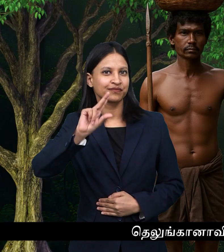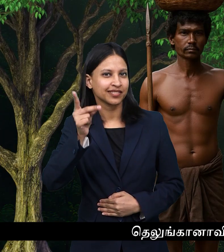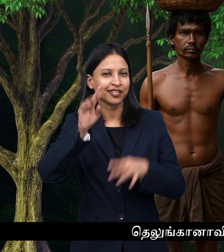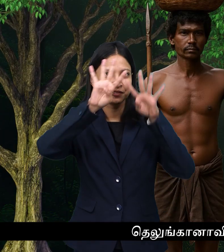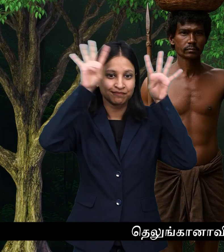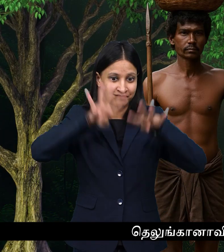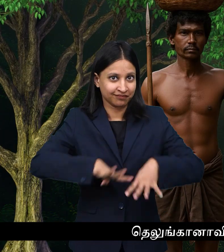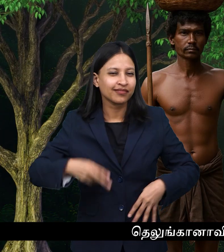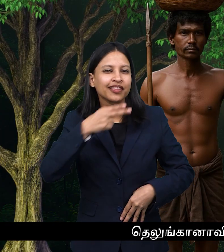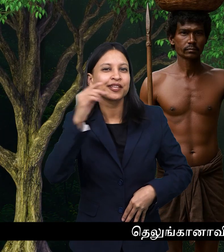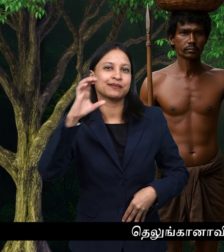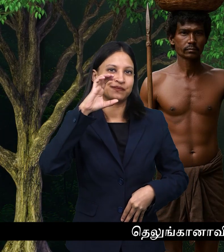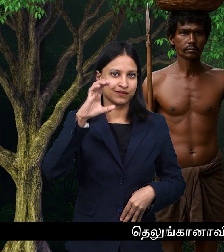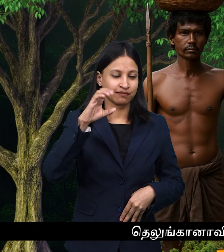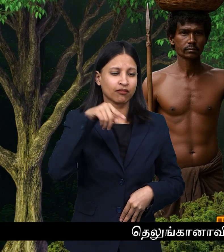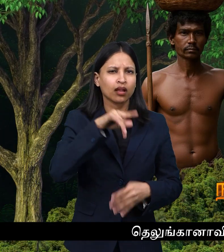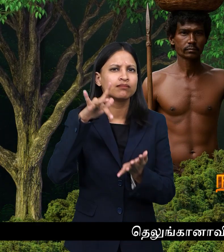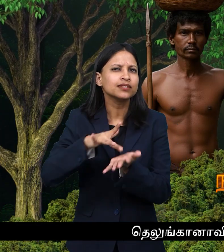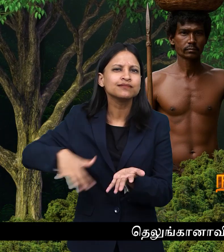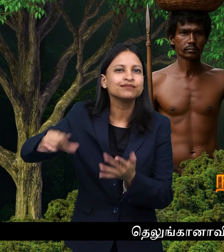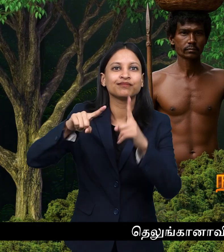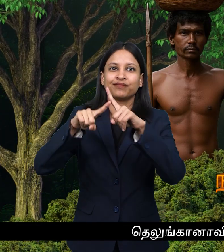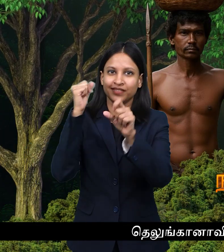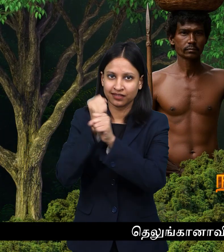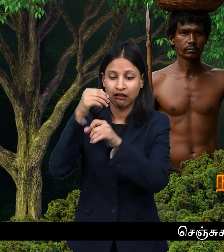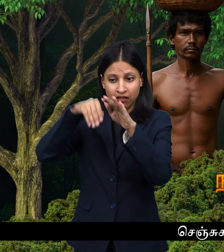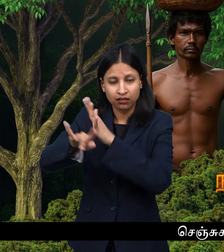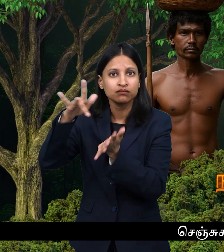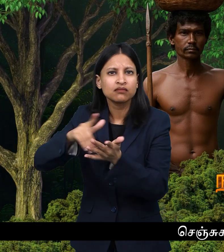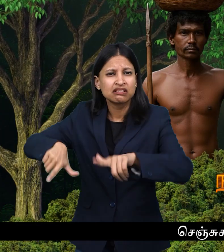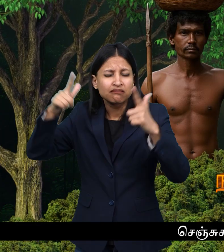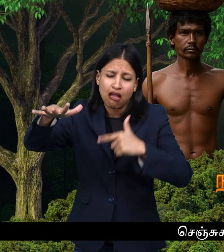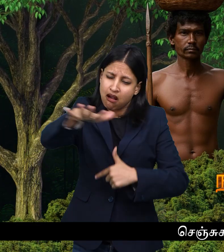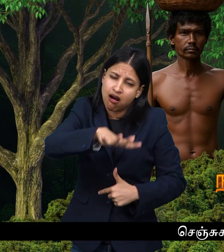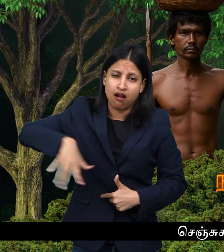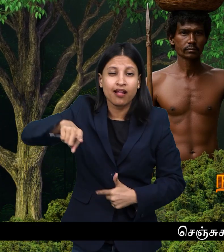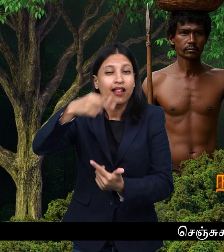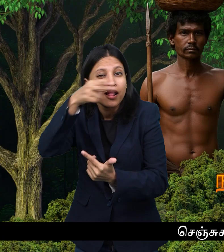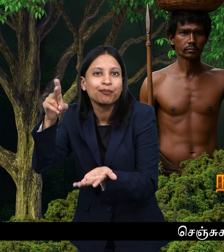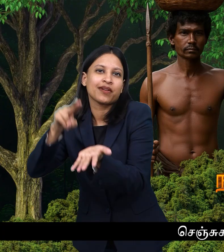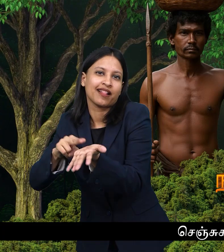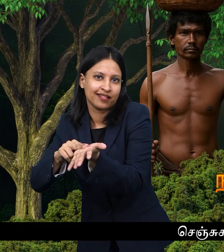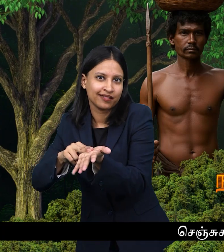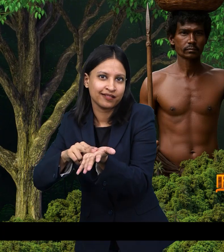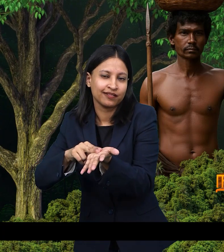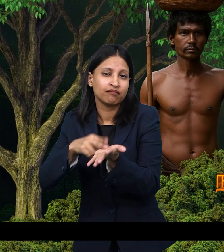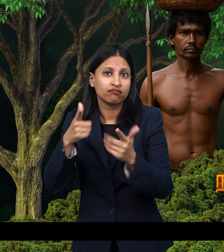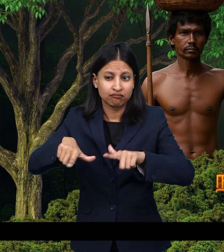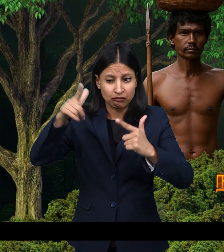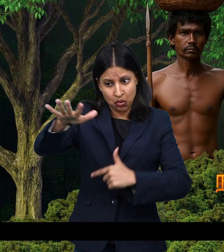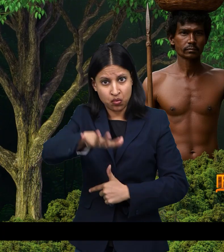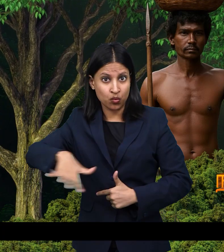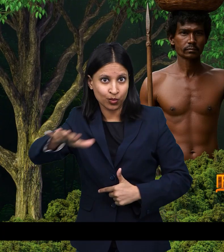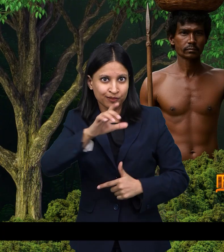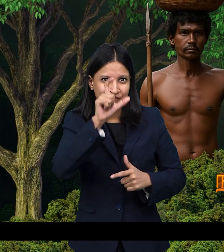அடுத்து தெலுங்கானாவின் நல்லமாலா காடுகளில் வாழும் செஞ்சிகள் என்ற பழங்குடியினர்.